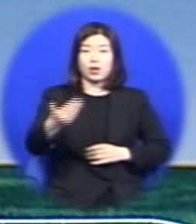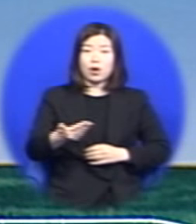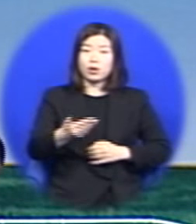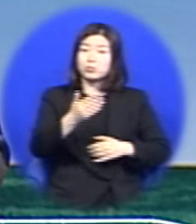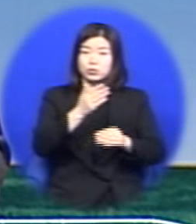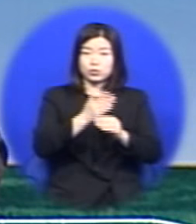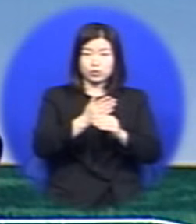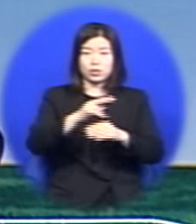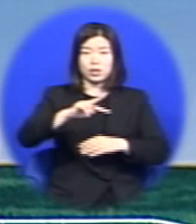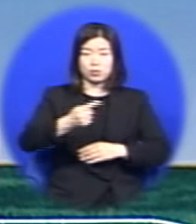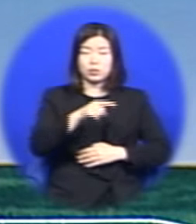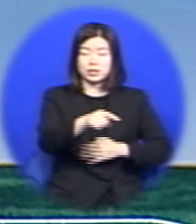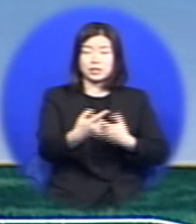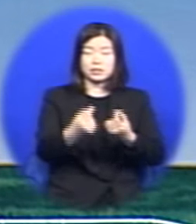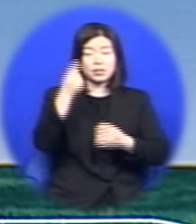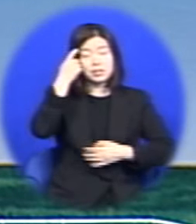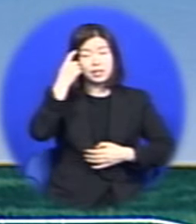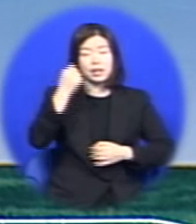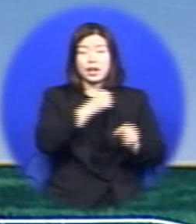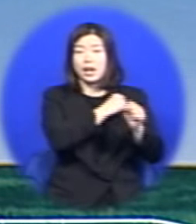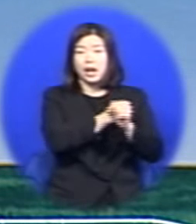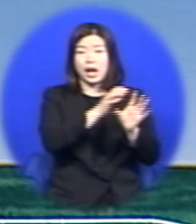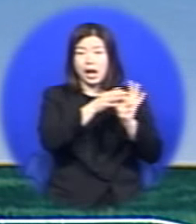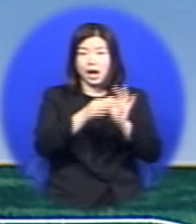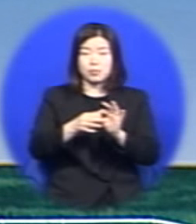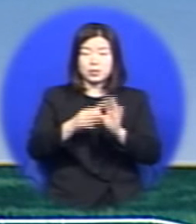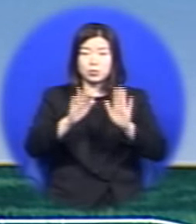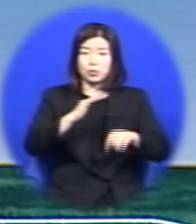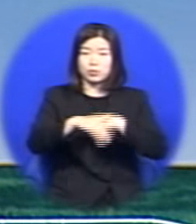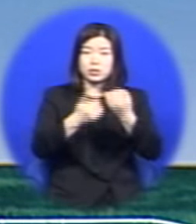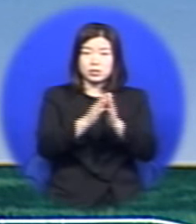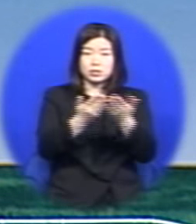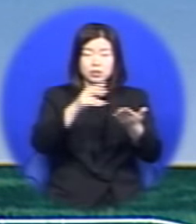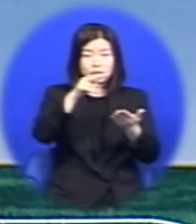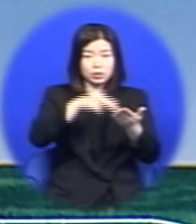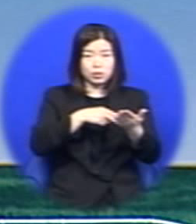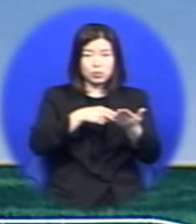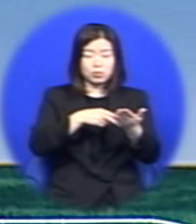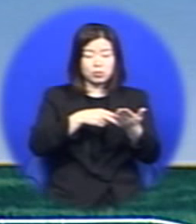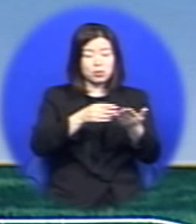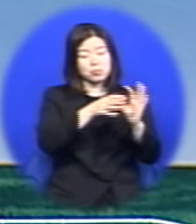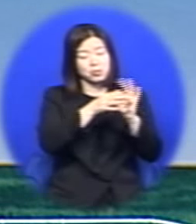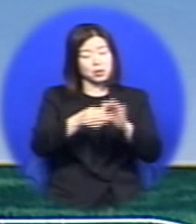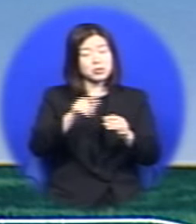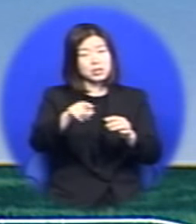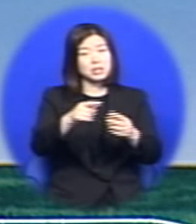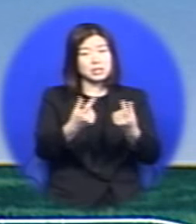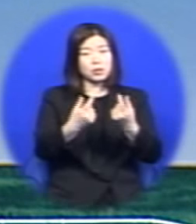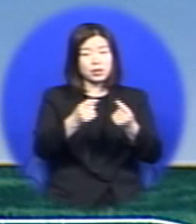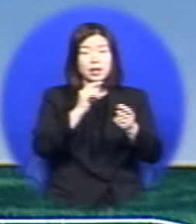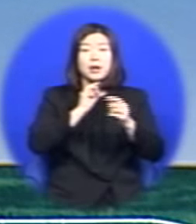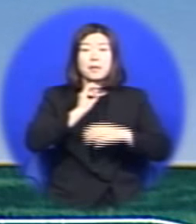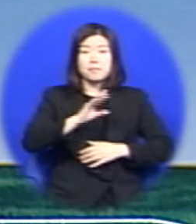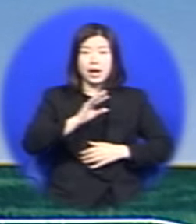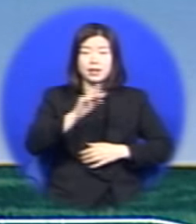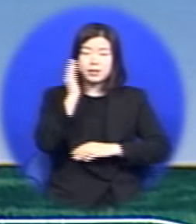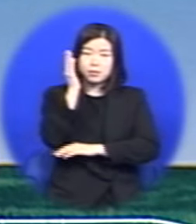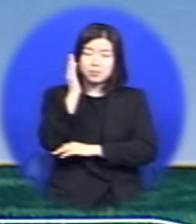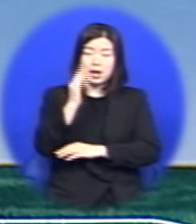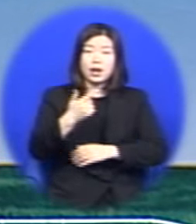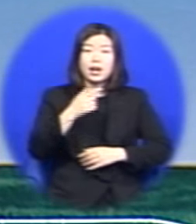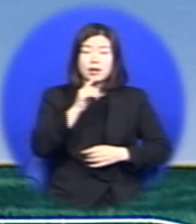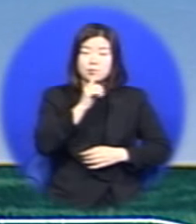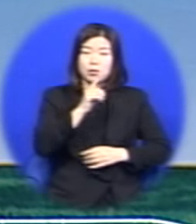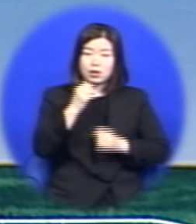여러분들 중에도 그런 생각을 하면서 오늘 성경을 읽고 뭐 맨 성경은 그런 식으로만 이야기한다고 여기는 분들이